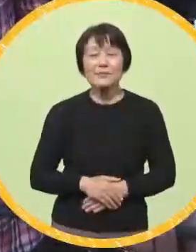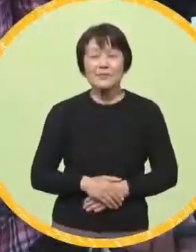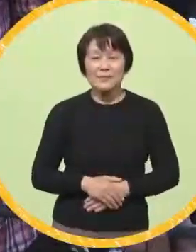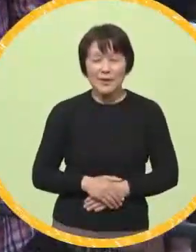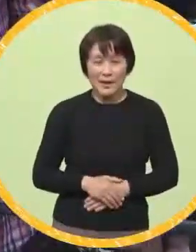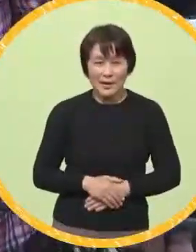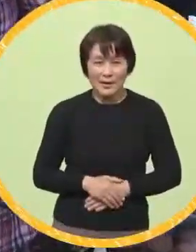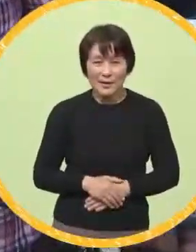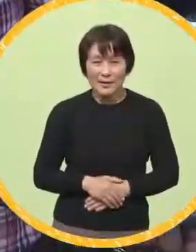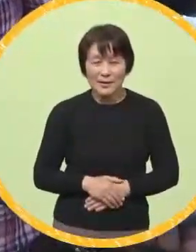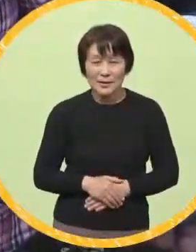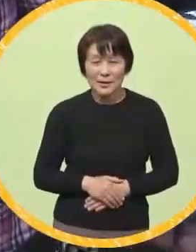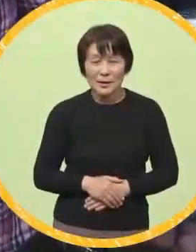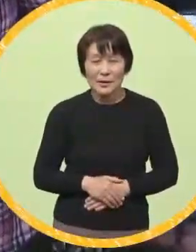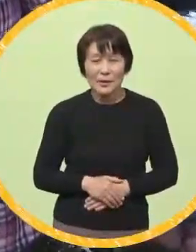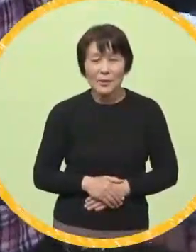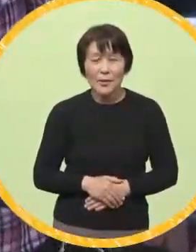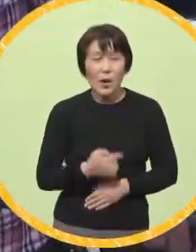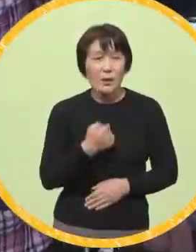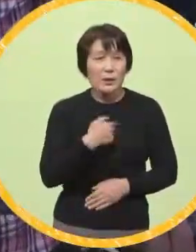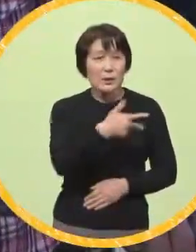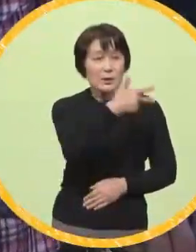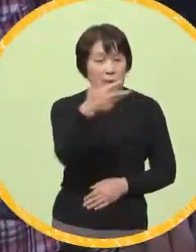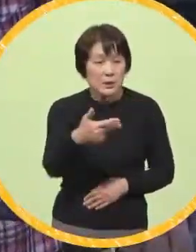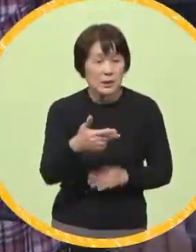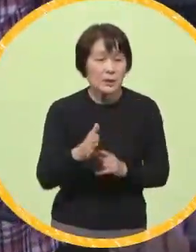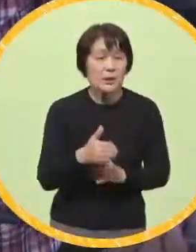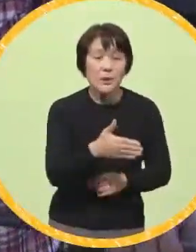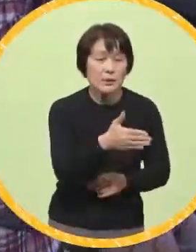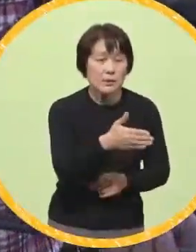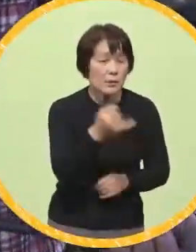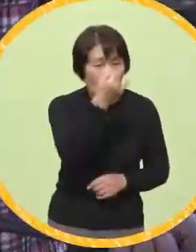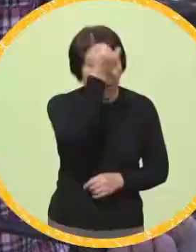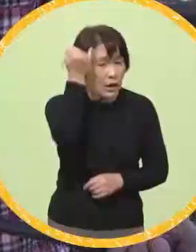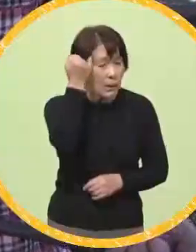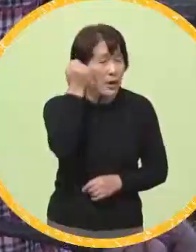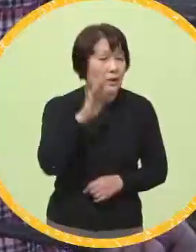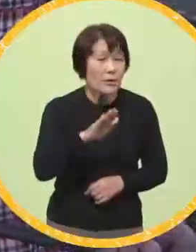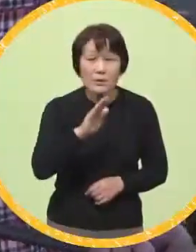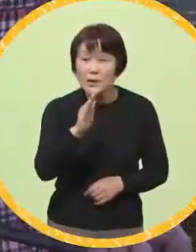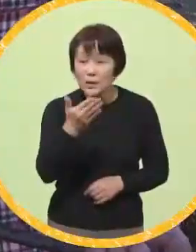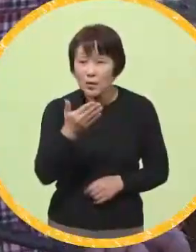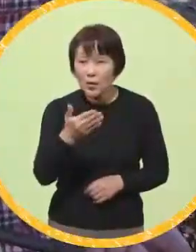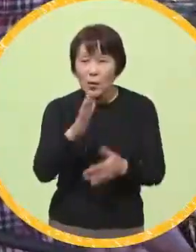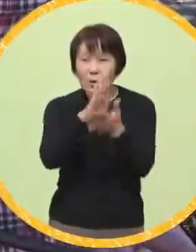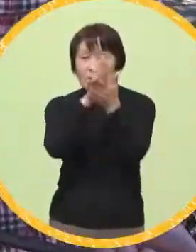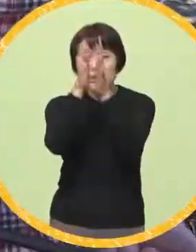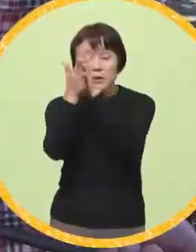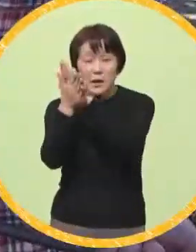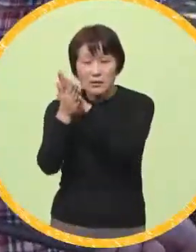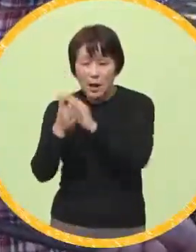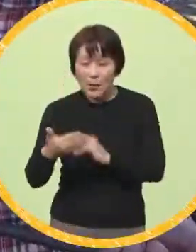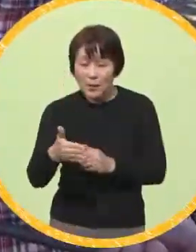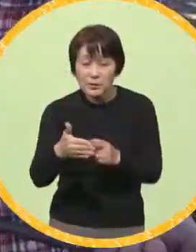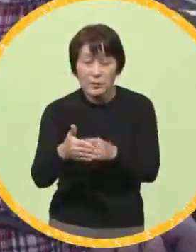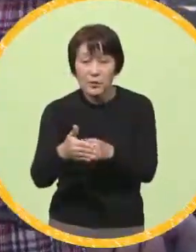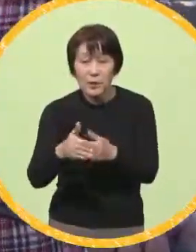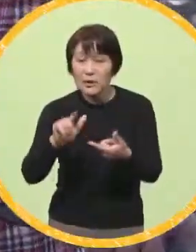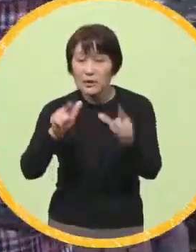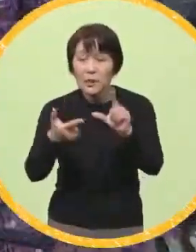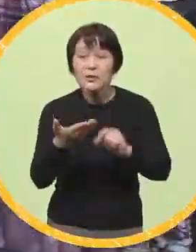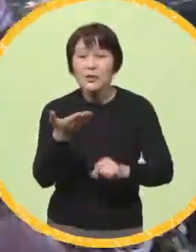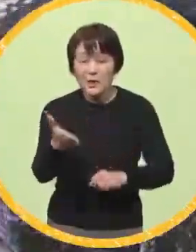そうなんですね。なんか一般的に私ニジマスは結構イメージがあるんですけど、はい、桜マスっていうとまたちょっと違うんです